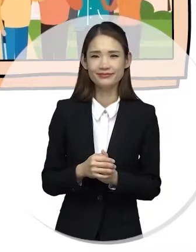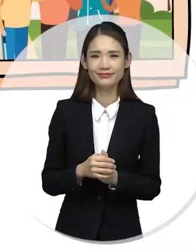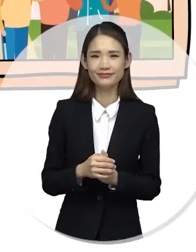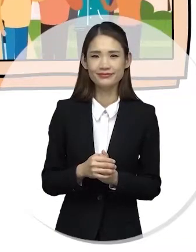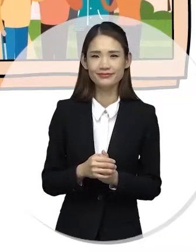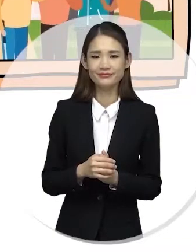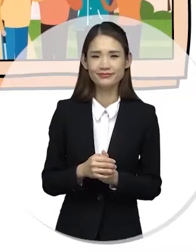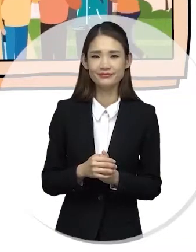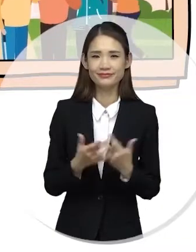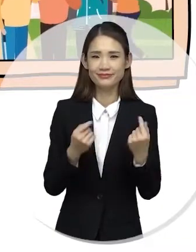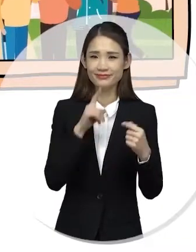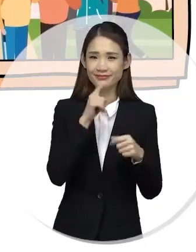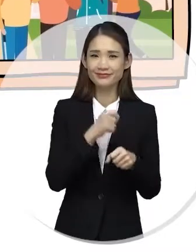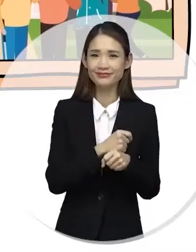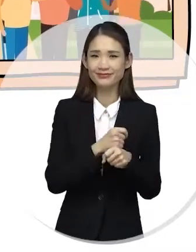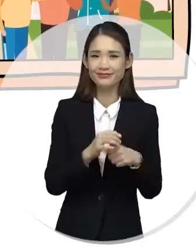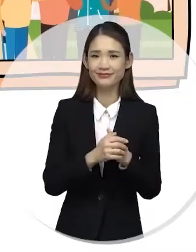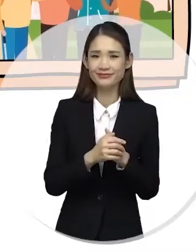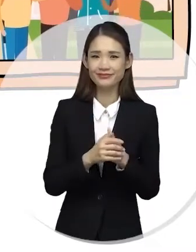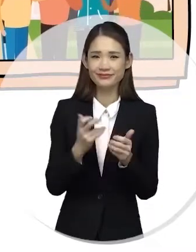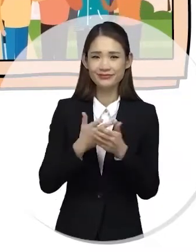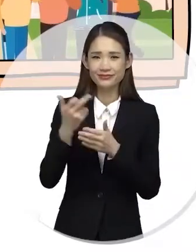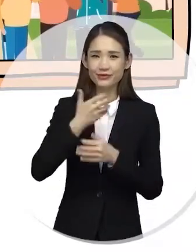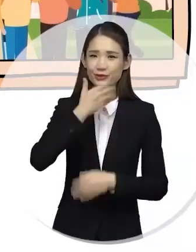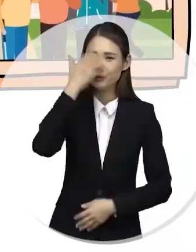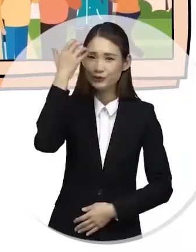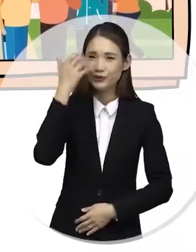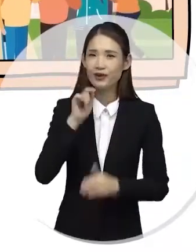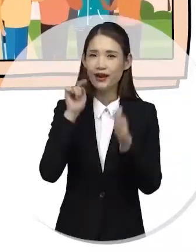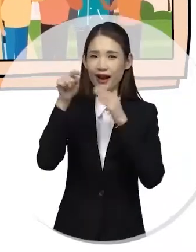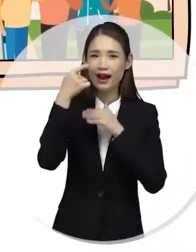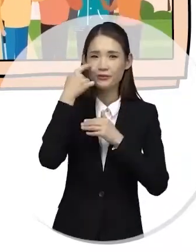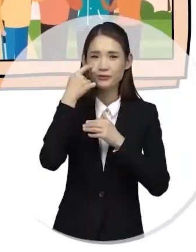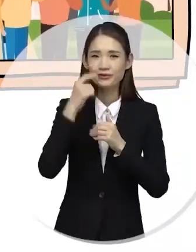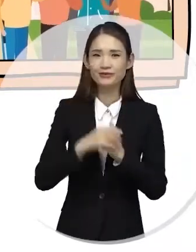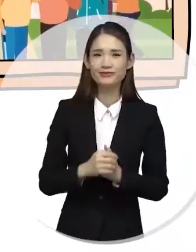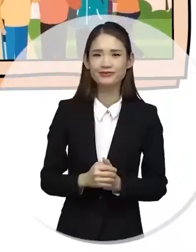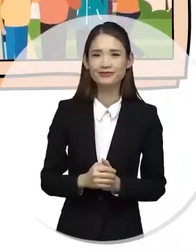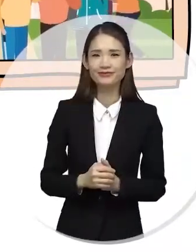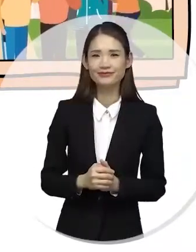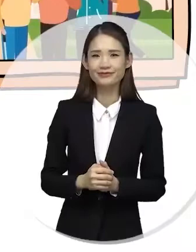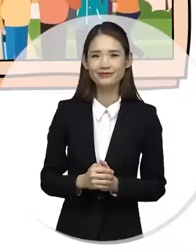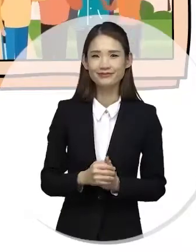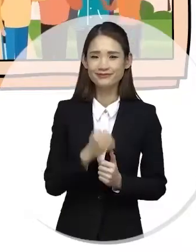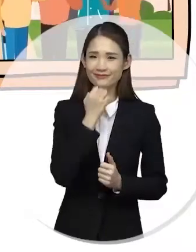야 지금 뭐 국어책 읽냐고. 자, 오빠의 로마를 향해 가보자.